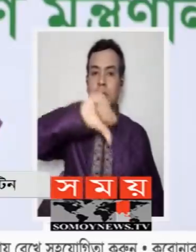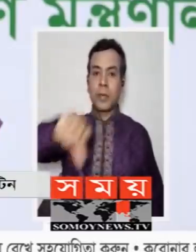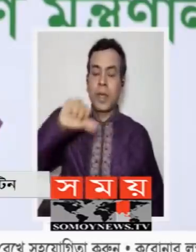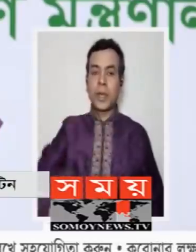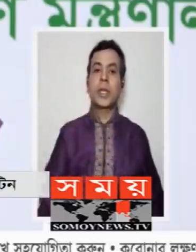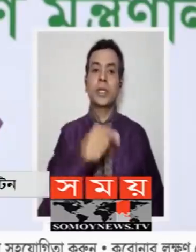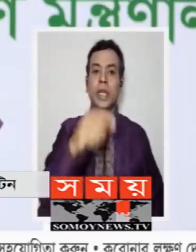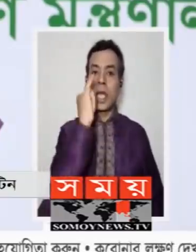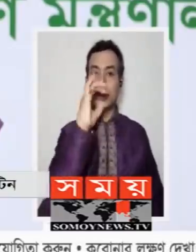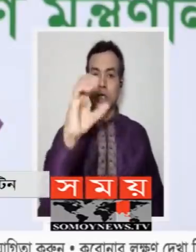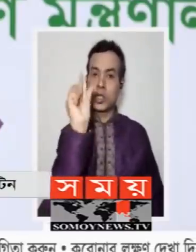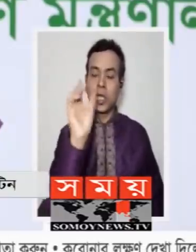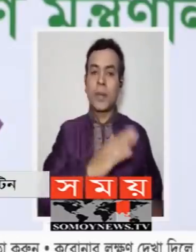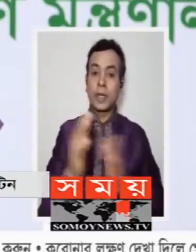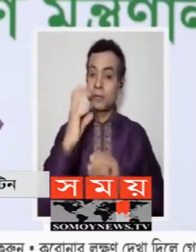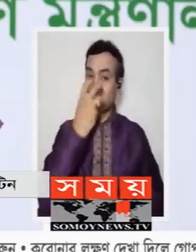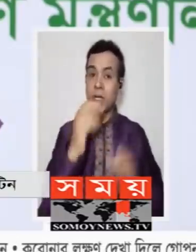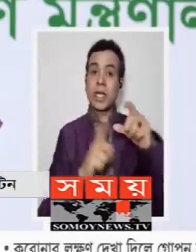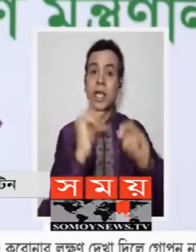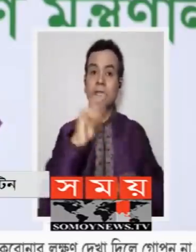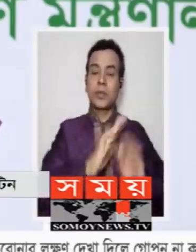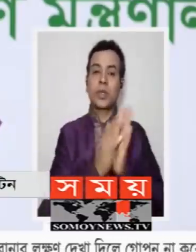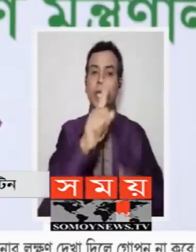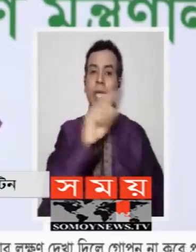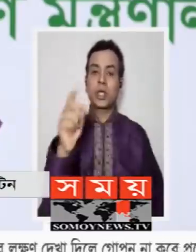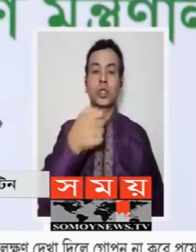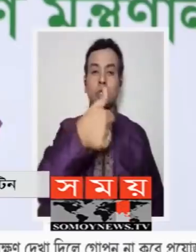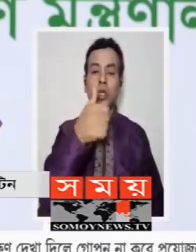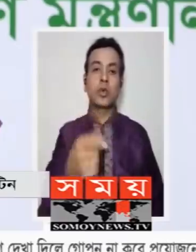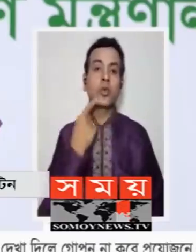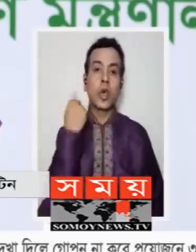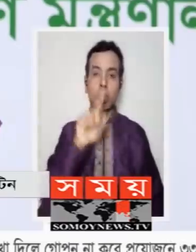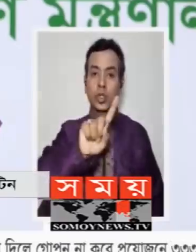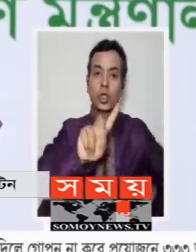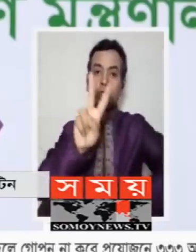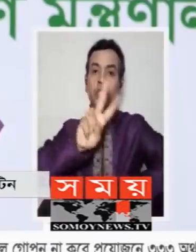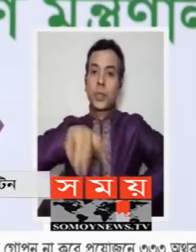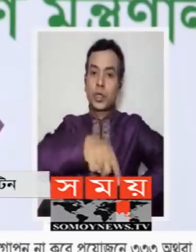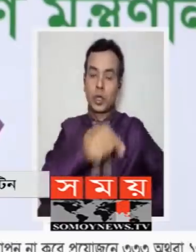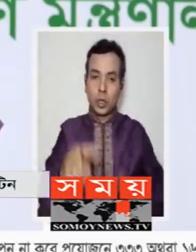2,12,326 জন। বর্তমানে প্রাতিষ্ঠানিক এবং হোম কোয়ারেন্টাইনে আছেন